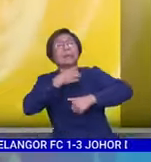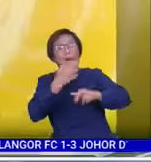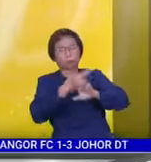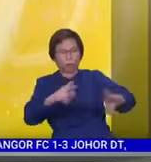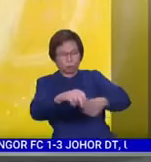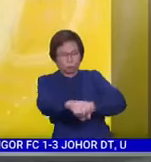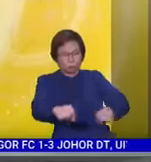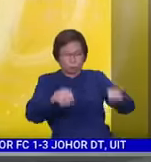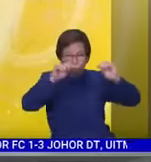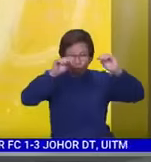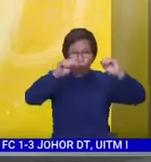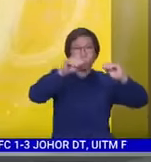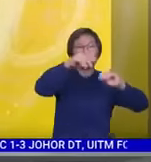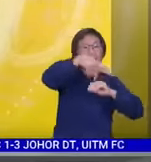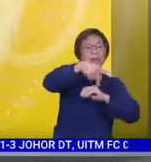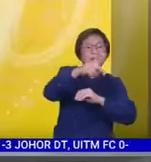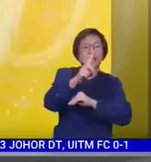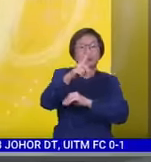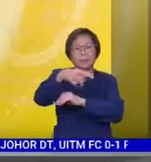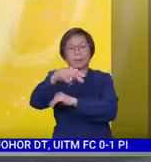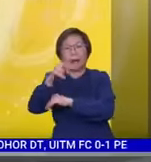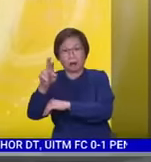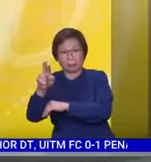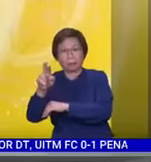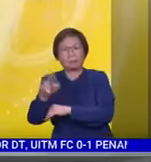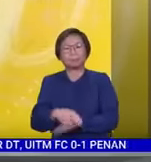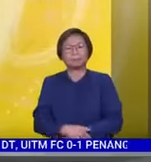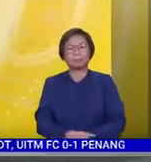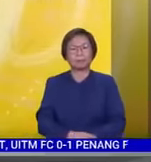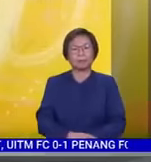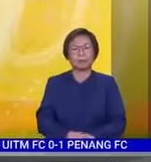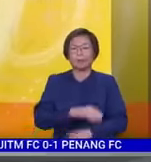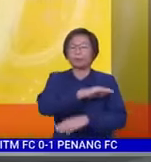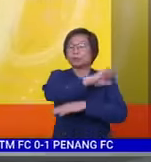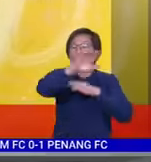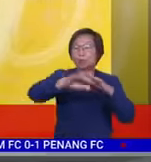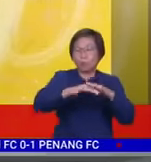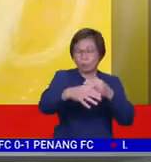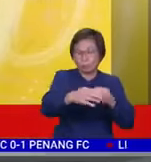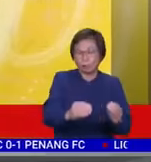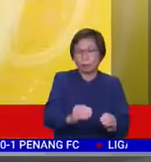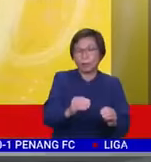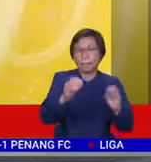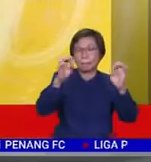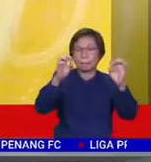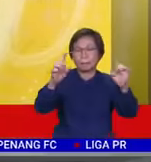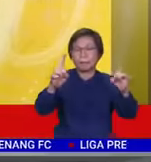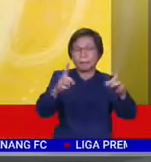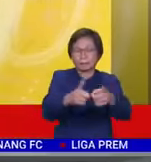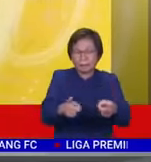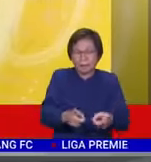medical studio pengajaran dan pembelajaran di rumah vpr di Semua pejabat pendidikan daerah TV di negeri ini